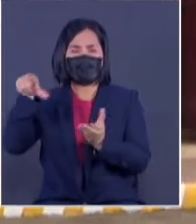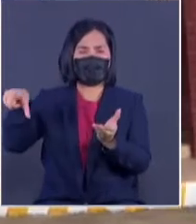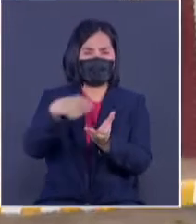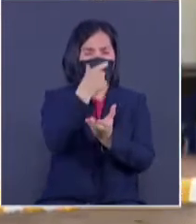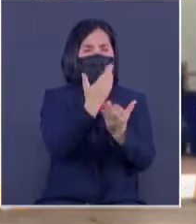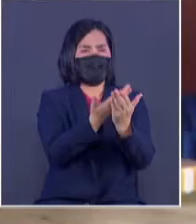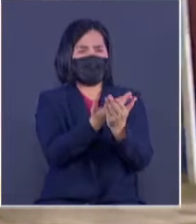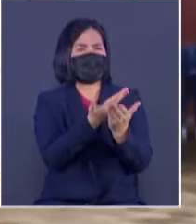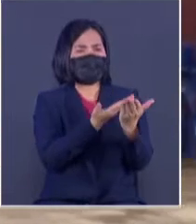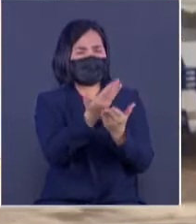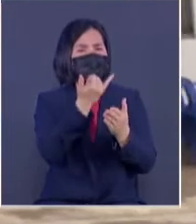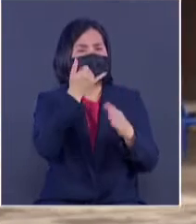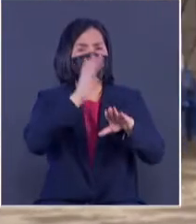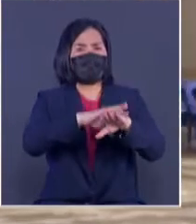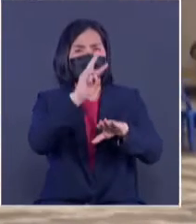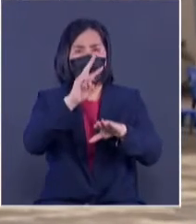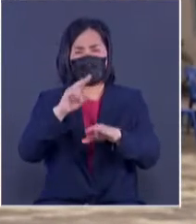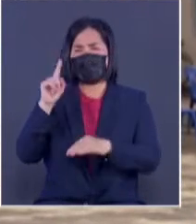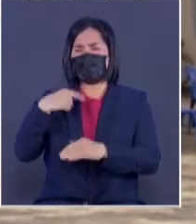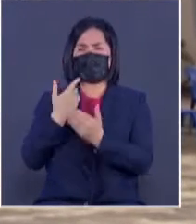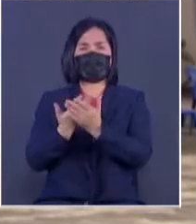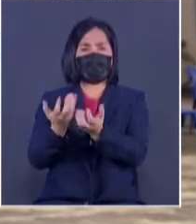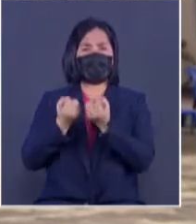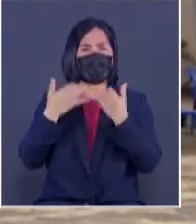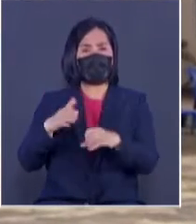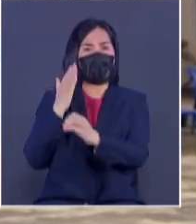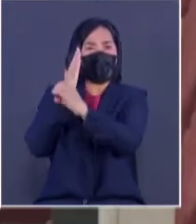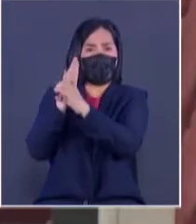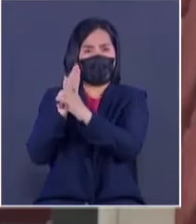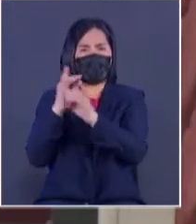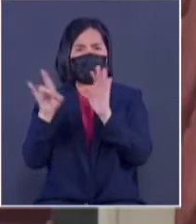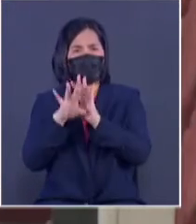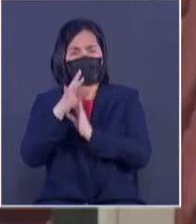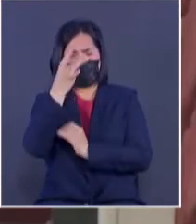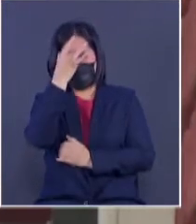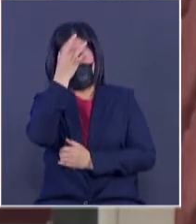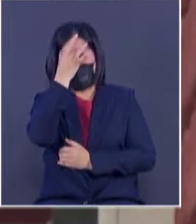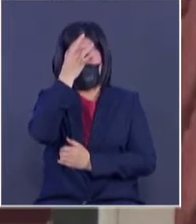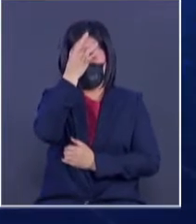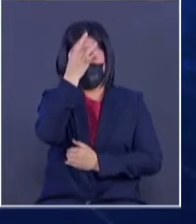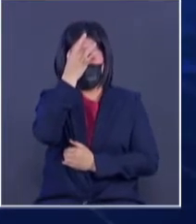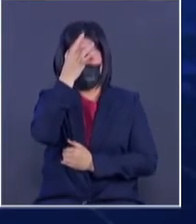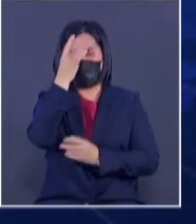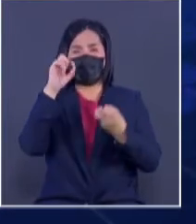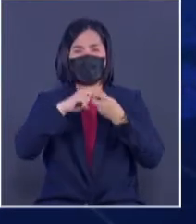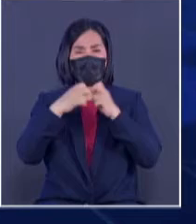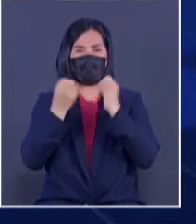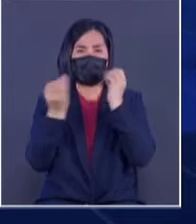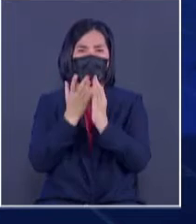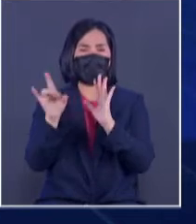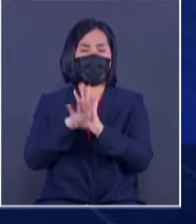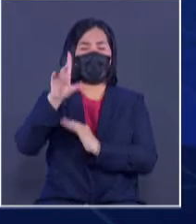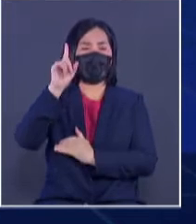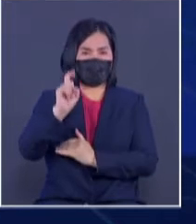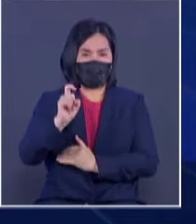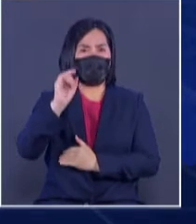เมื่อได้รับเงินค่ะกลับปิดช่องทางการติดต่อจนเด็กมีอาการปวดศีรษะและส่งผลกระทบจนเสียชีวิตซึ่